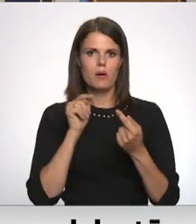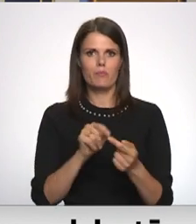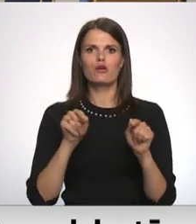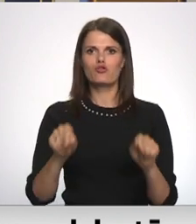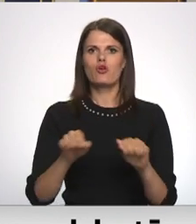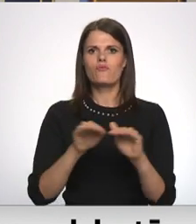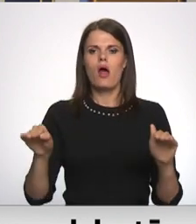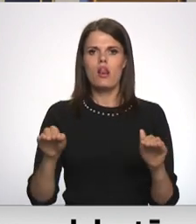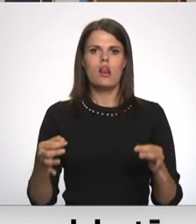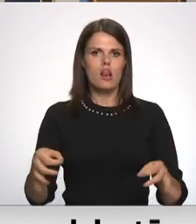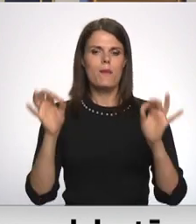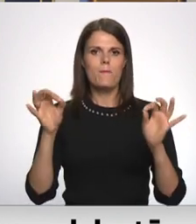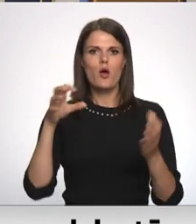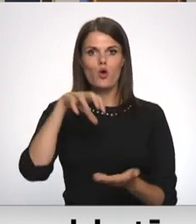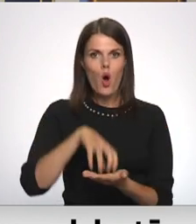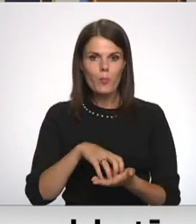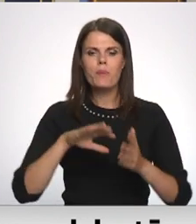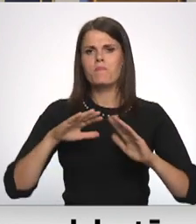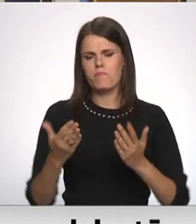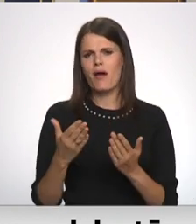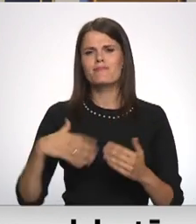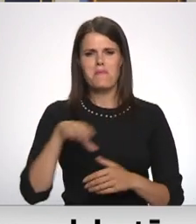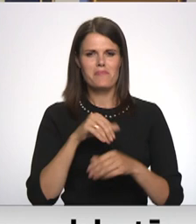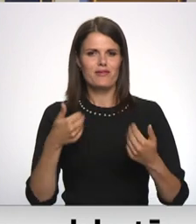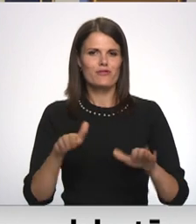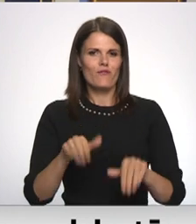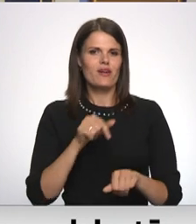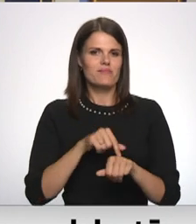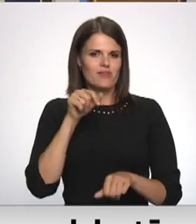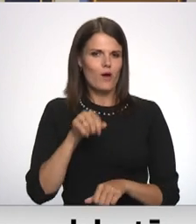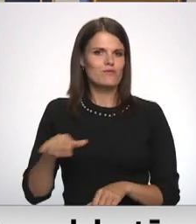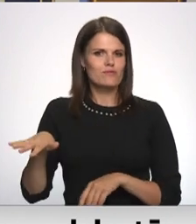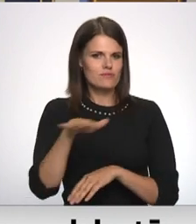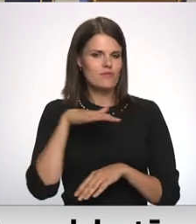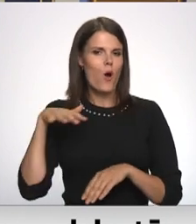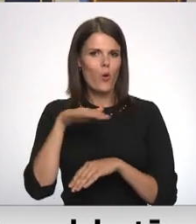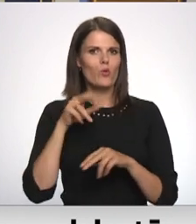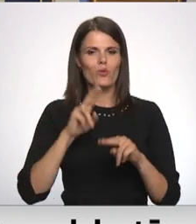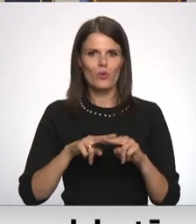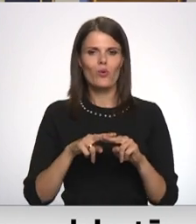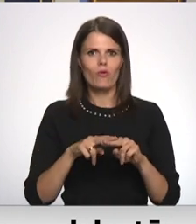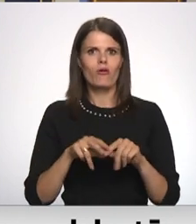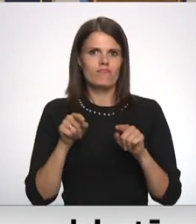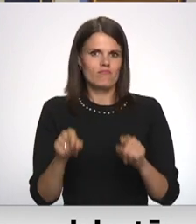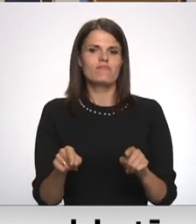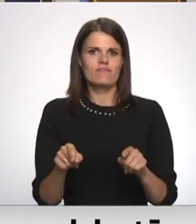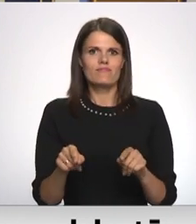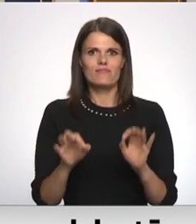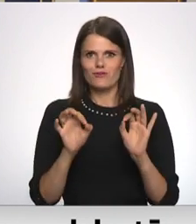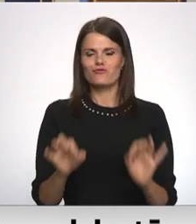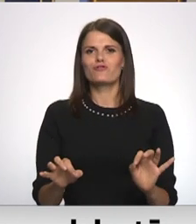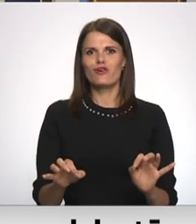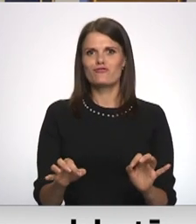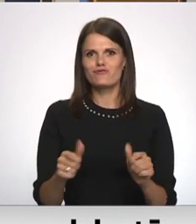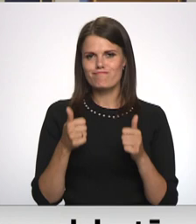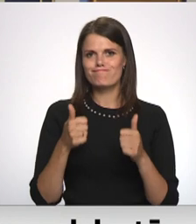līmeņa objektiem, bet mēs jau varam sajust to auru un tas ir daudz sološi, ka šī vieta darbosies,